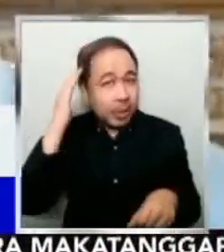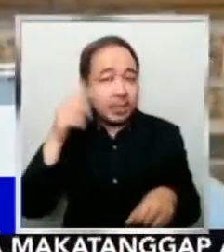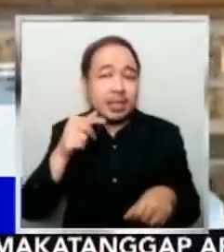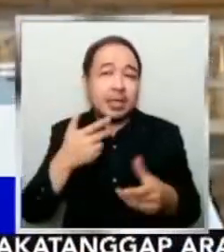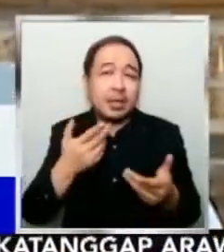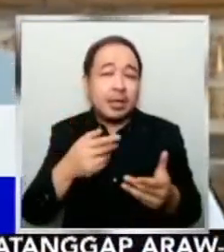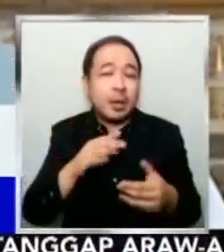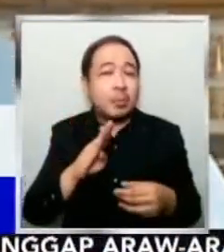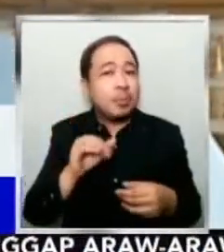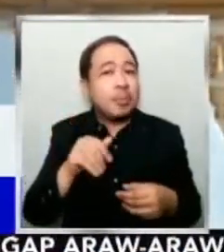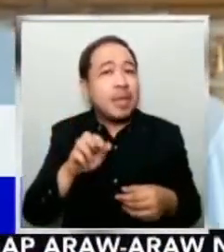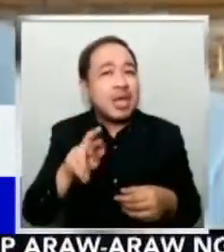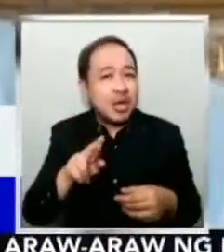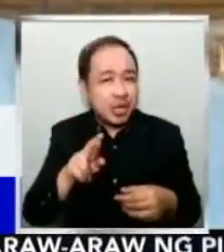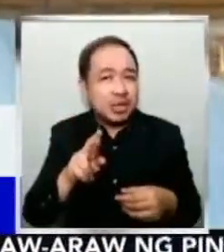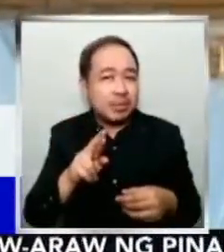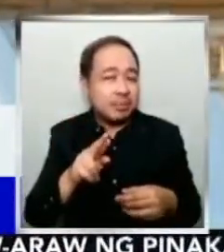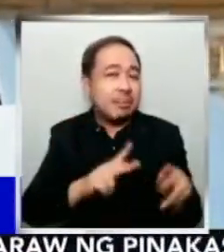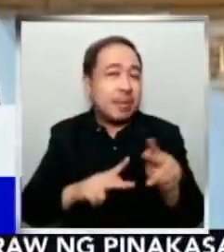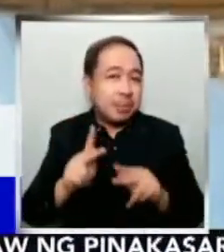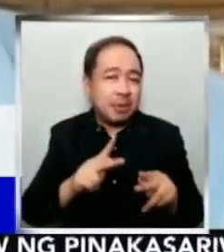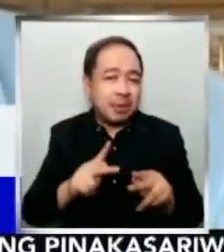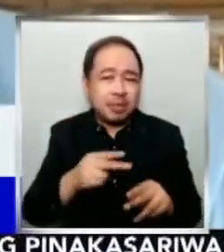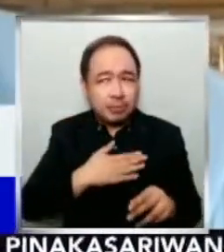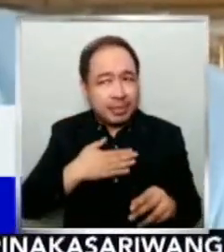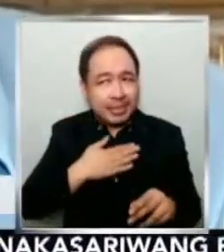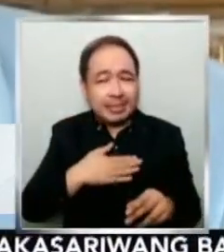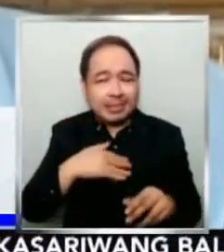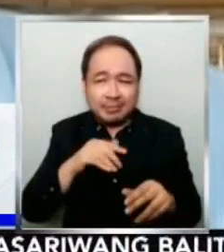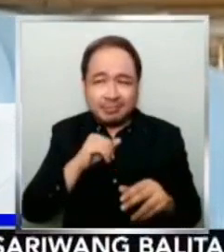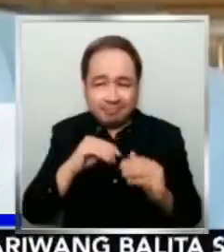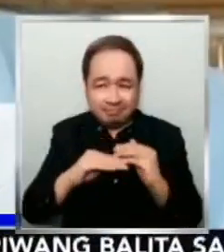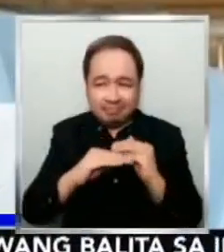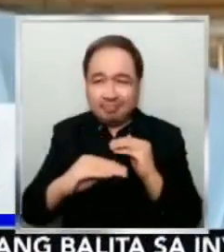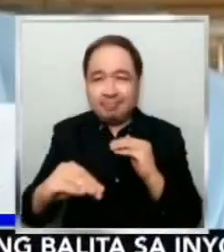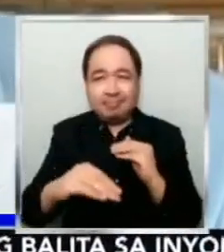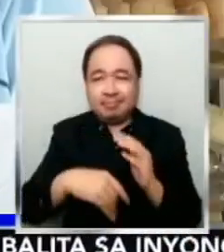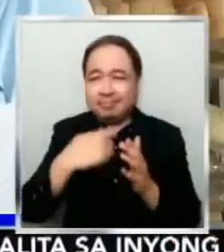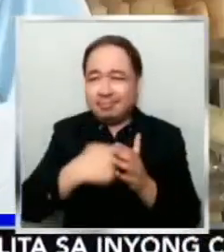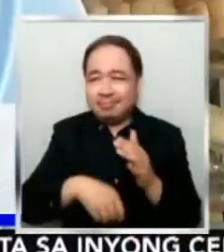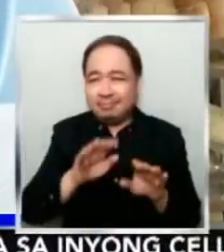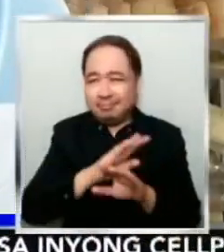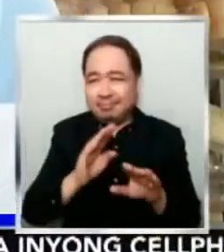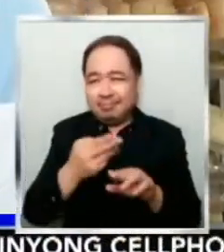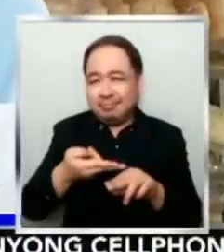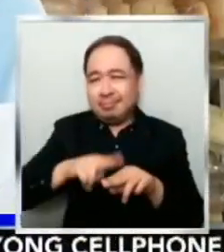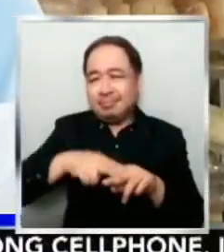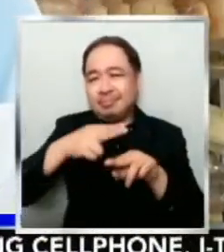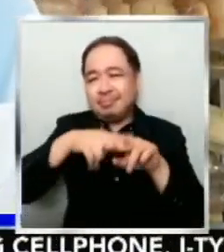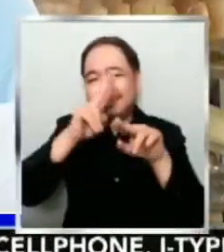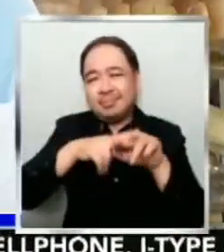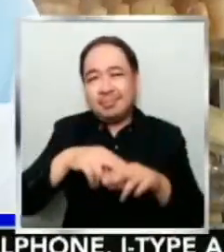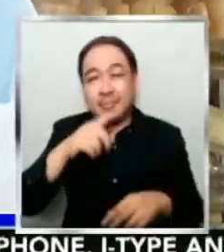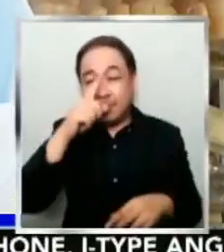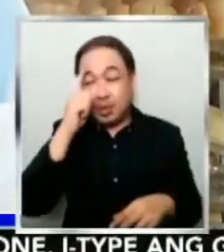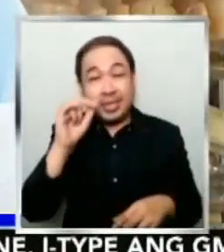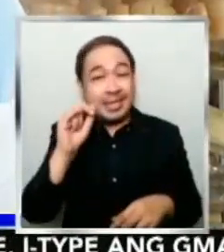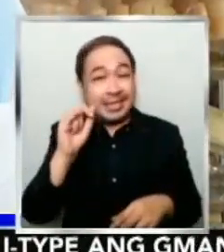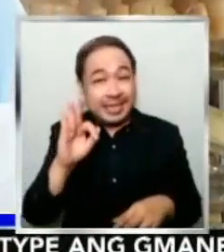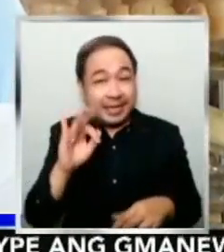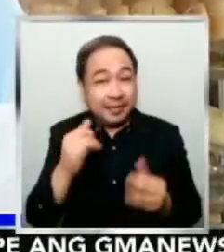sa kapatid natin sa industriya, i-maintain lang po natin sa dating presyo. Kapag dumami ang mamimili ng